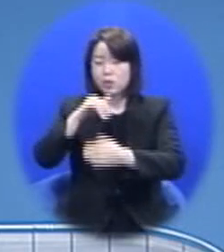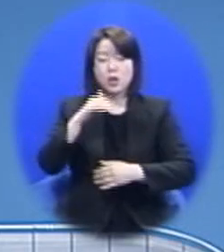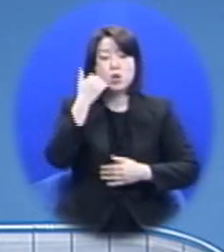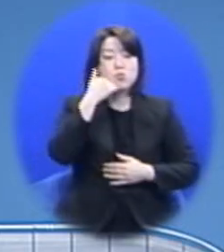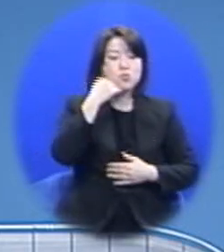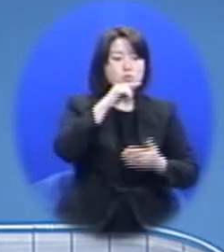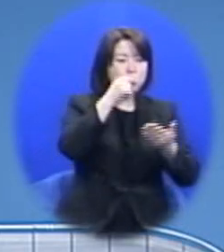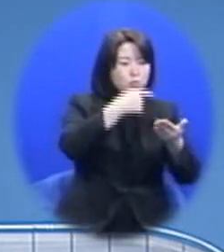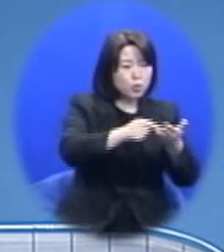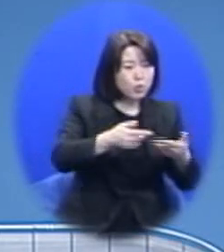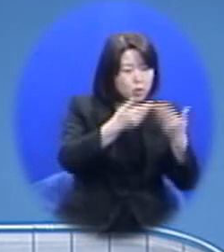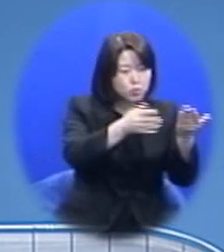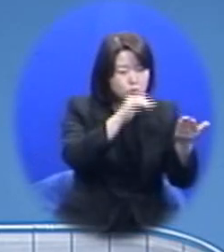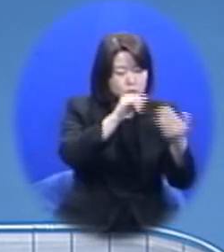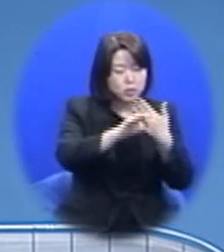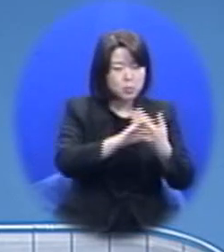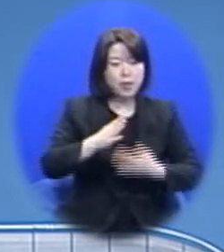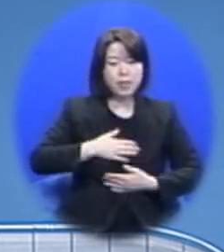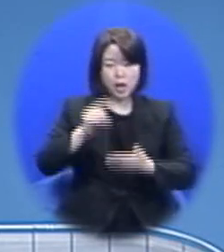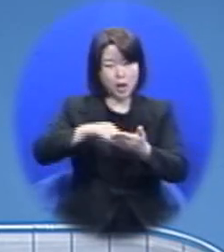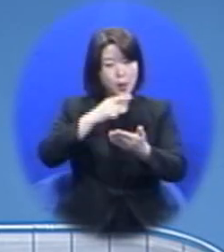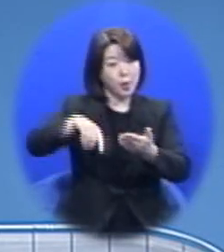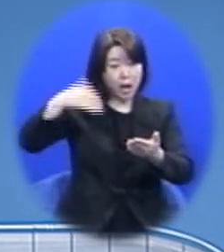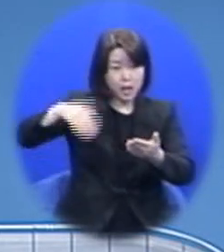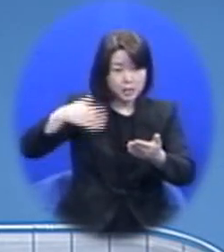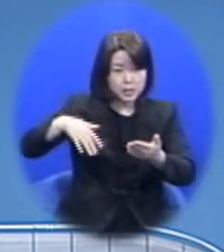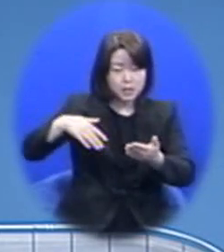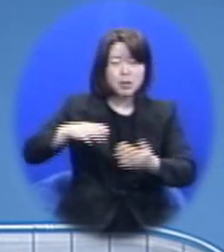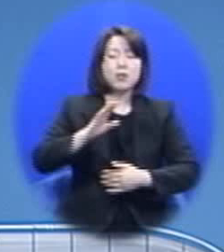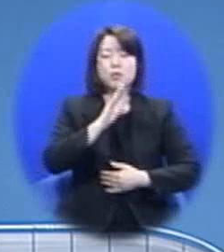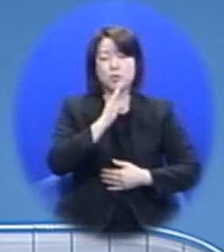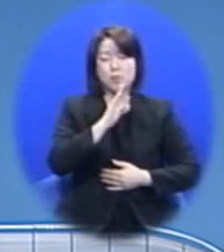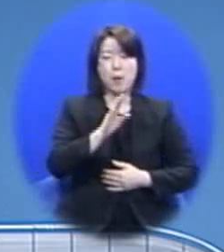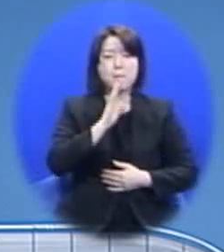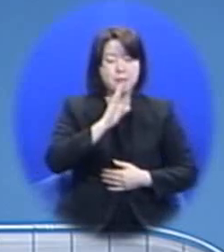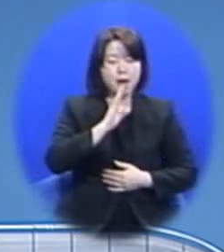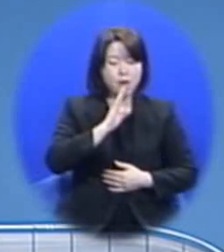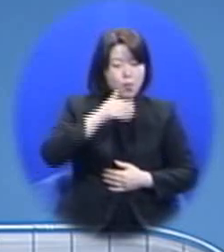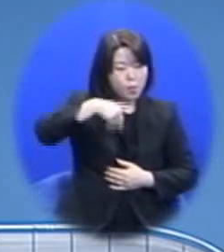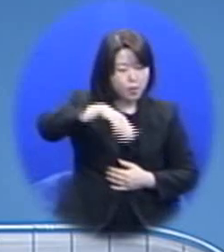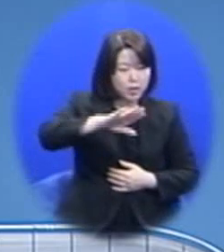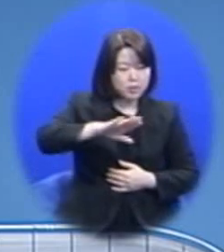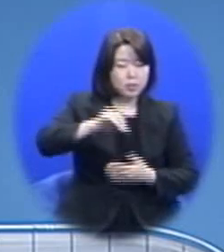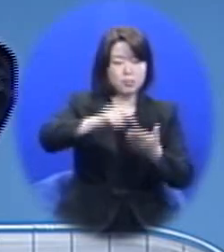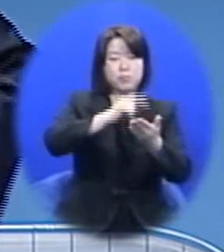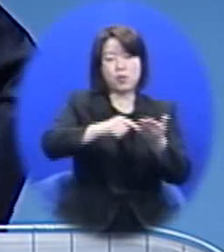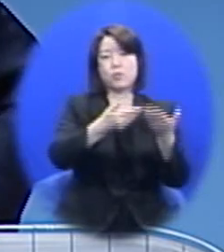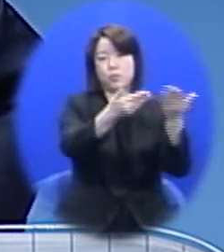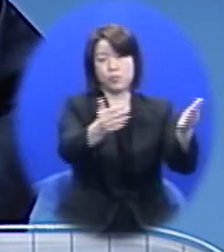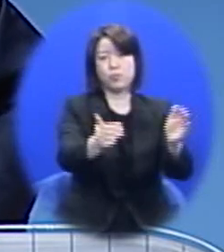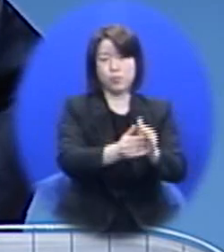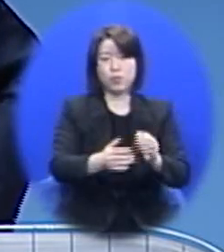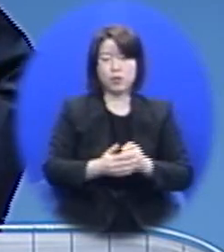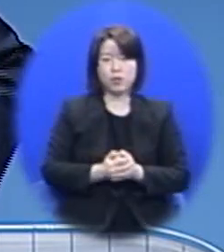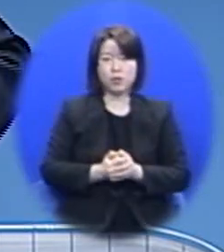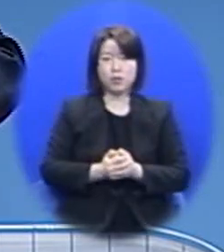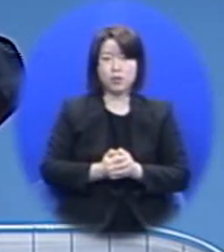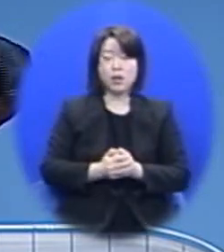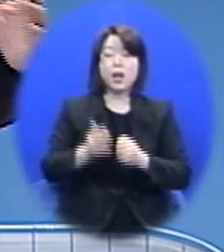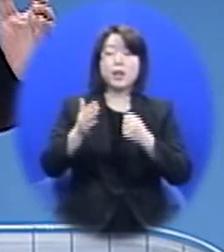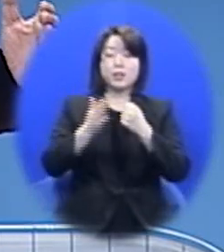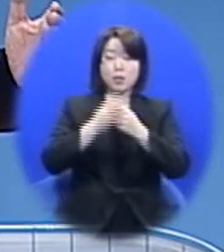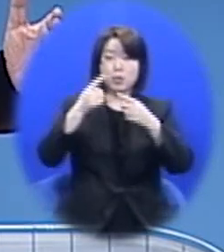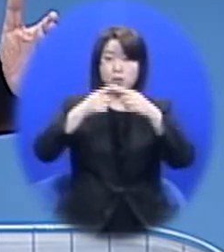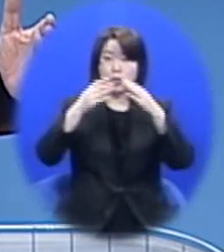있으면 그런데 내가 보상을 못 해줬다, 그러면 바로 그 다음에 가서 보상해 주었어요. 그러니까 교회가